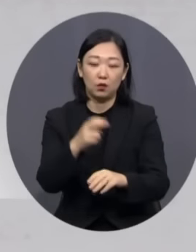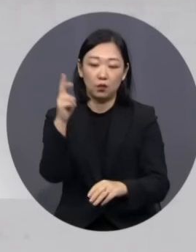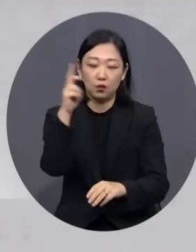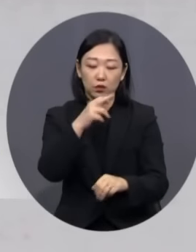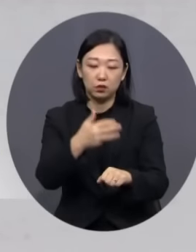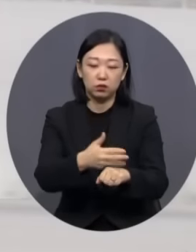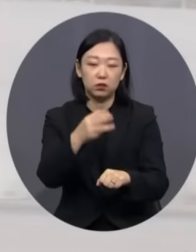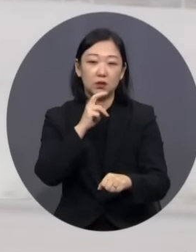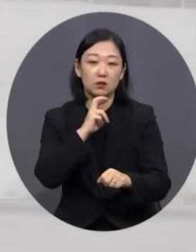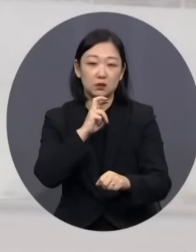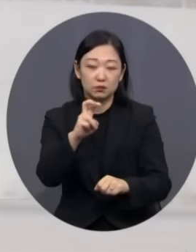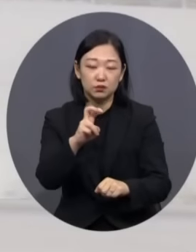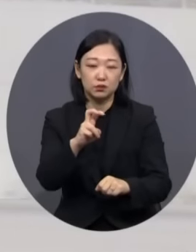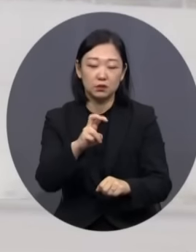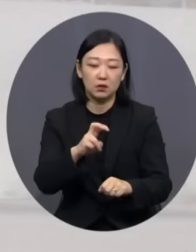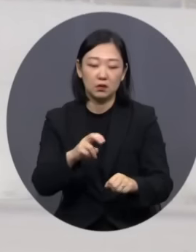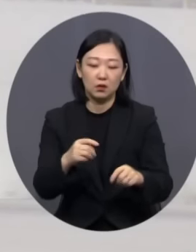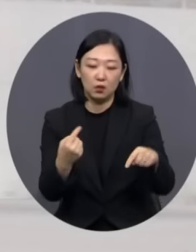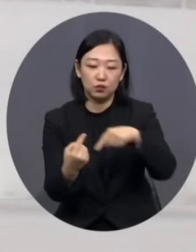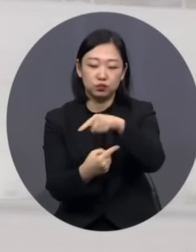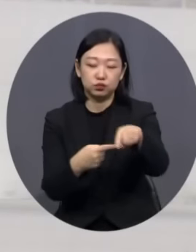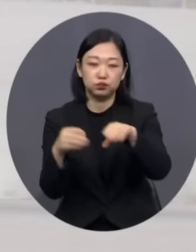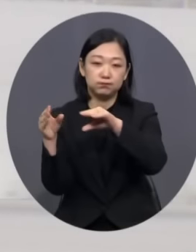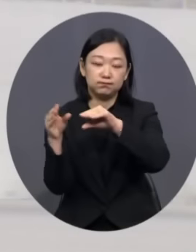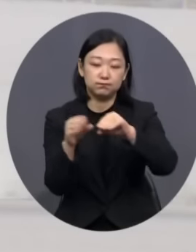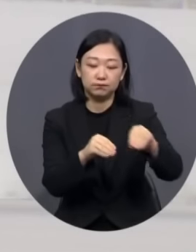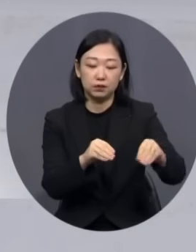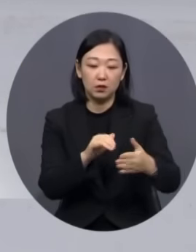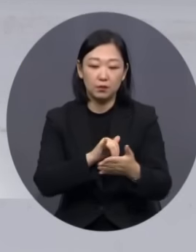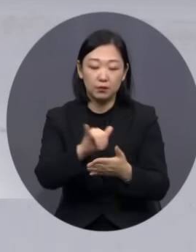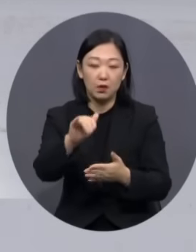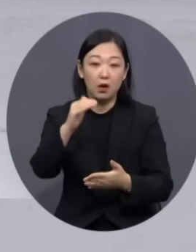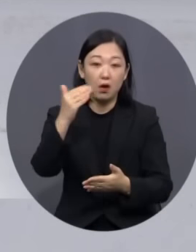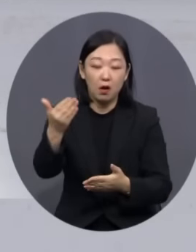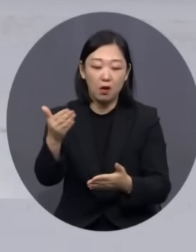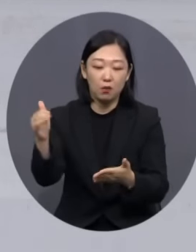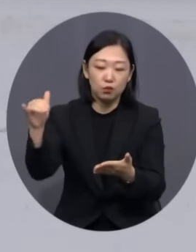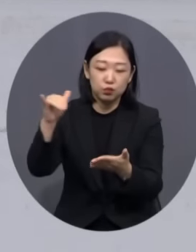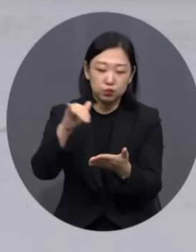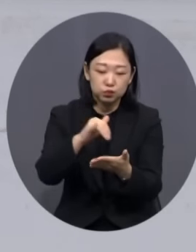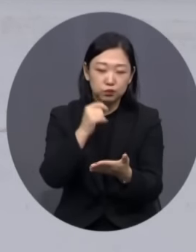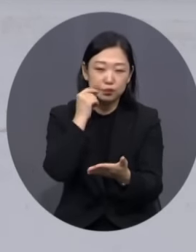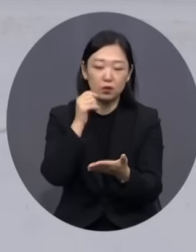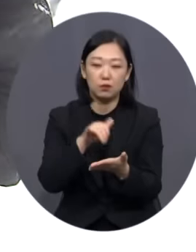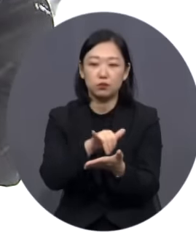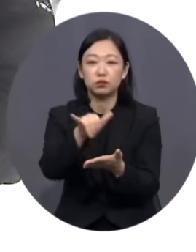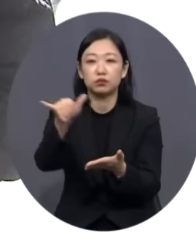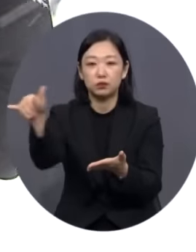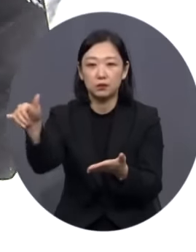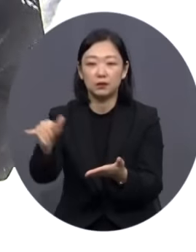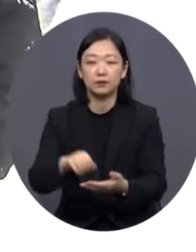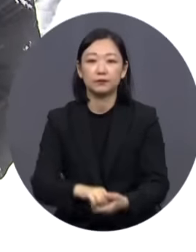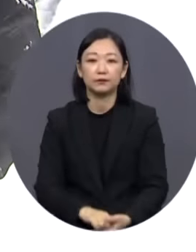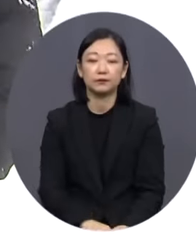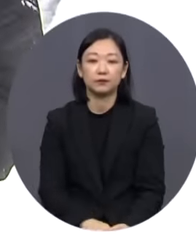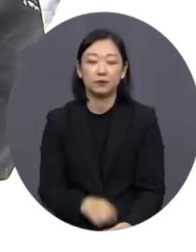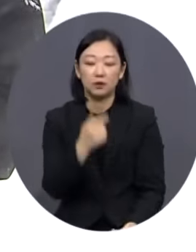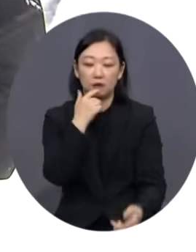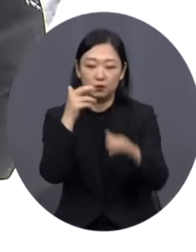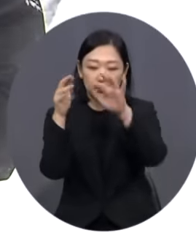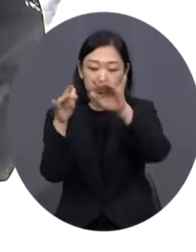20분 활주로 운영이 전면 중단됐고 항공기 9편이 착륙을 하지 못하고 돌아갔습니다.